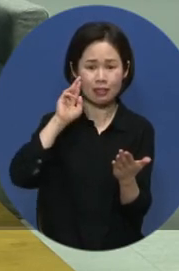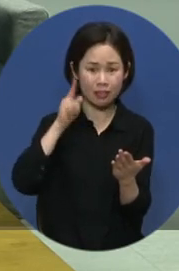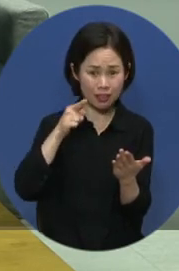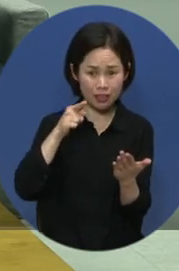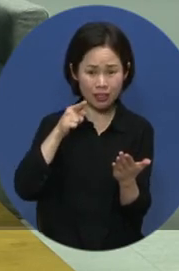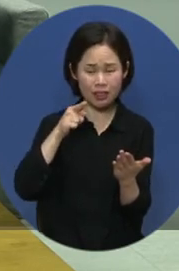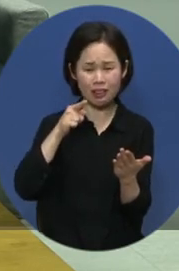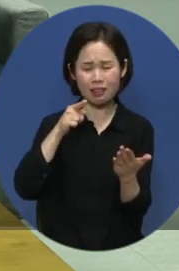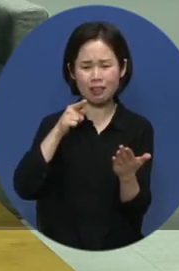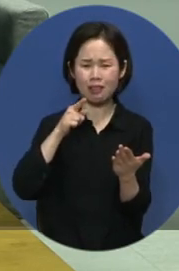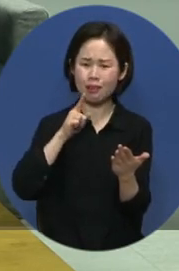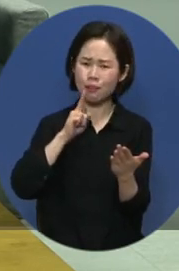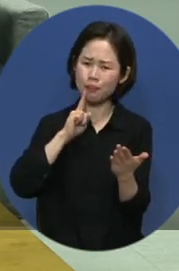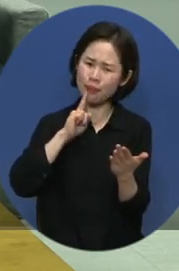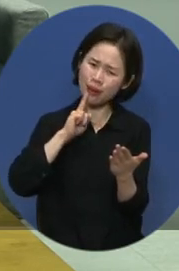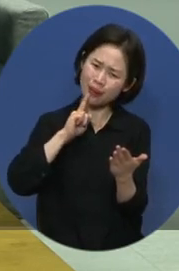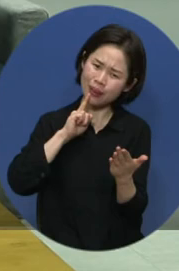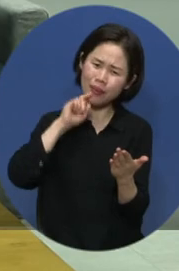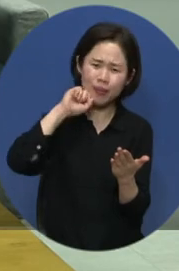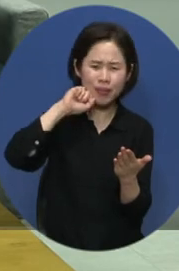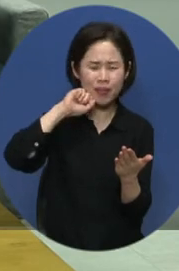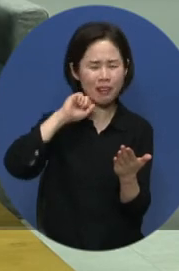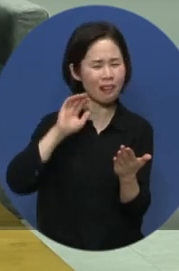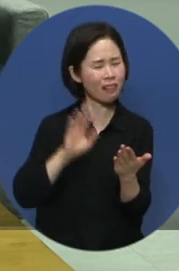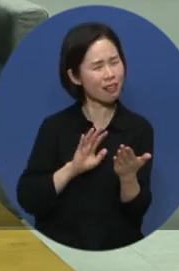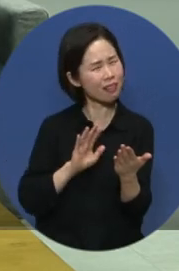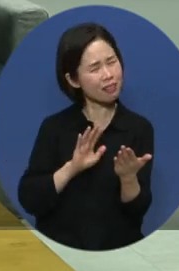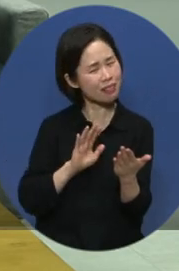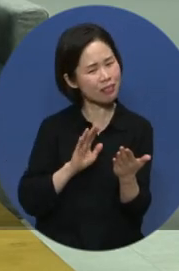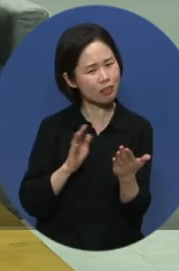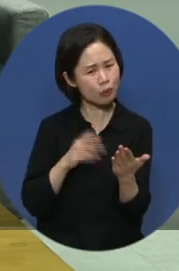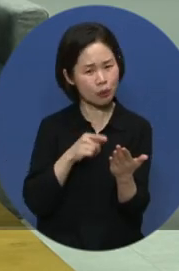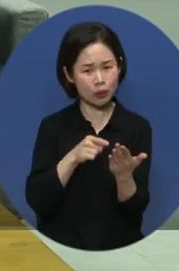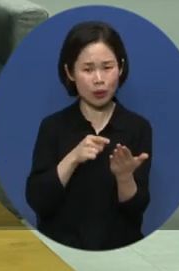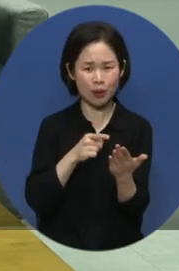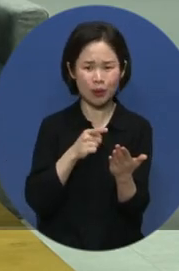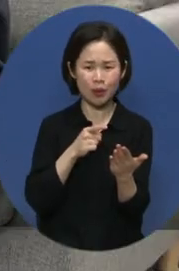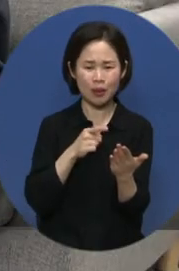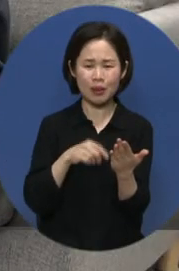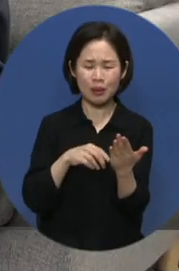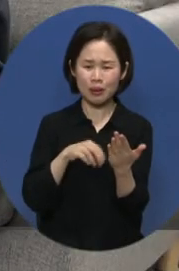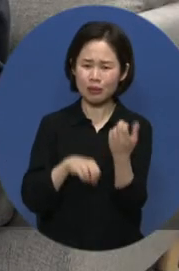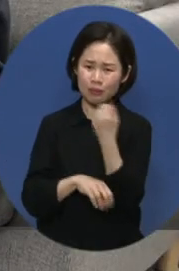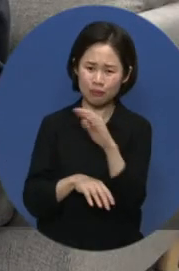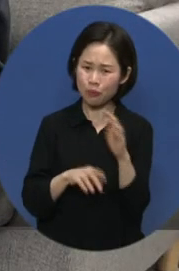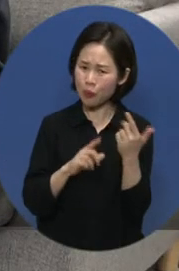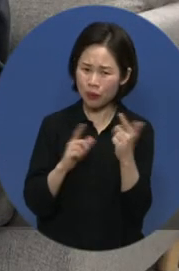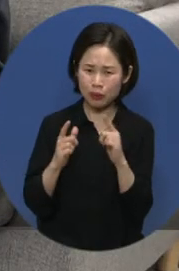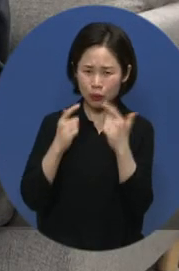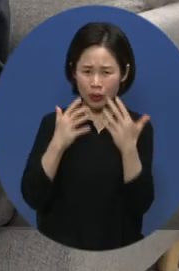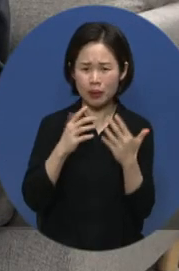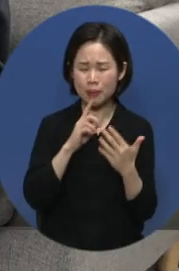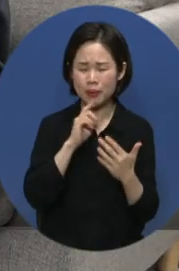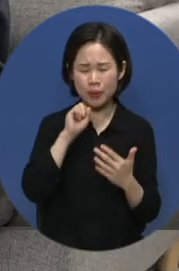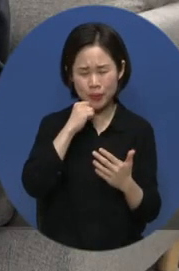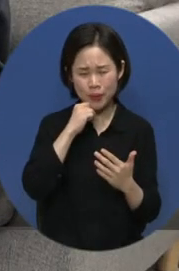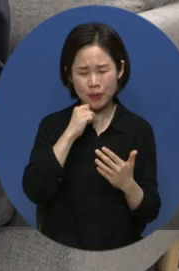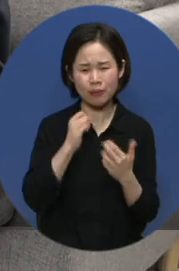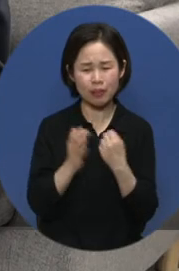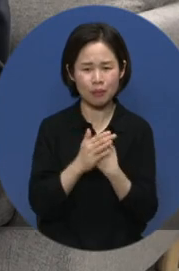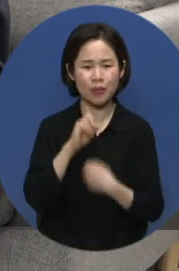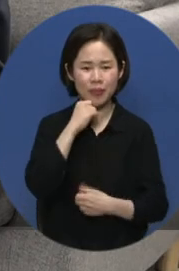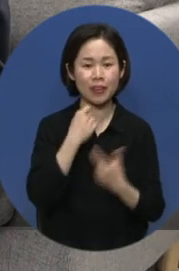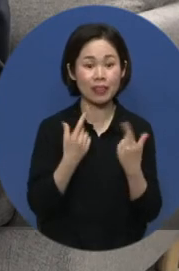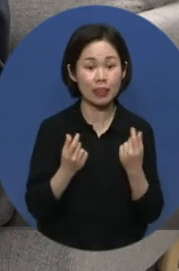맞다, 틀리다를 할 수가 없어서 그게 가장 어려운 것 같아요. 그럼 작업했던 것 중에서